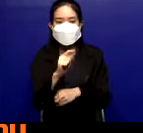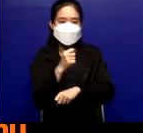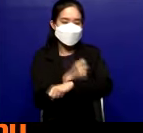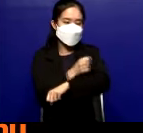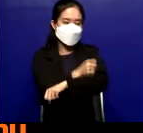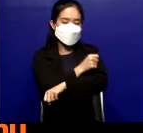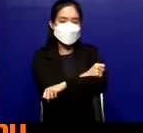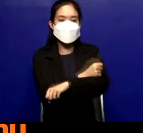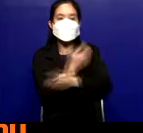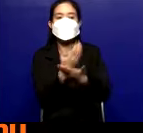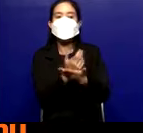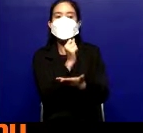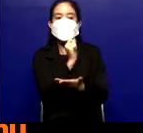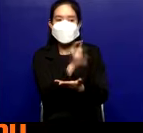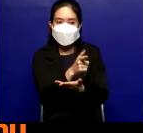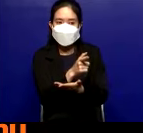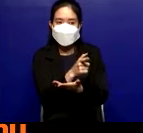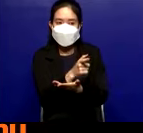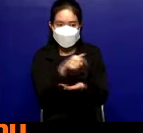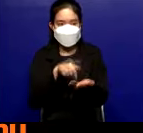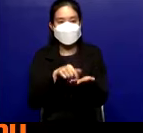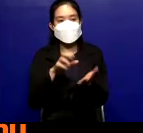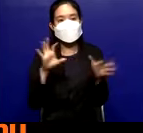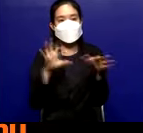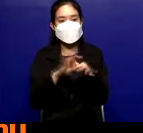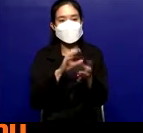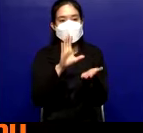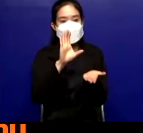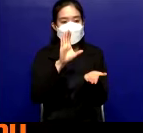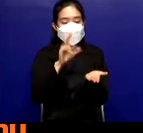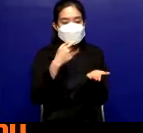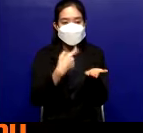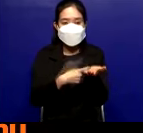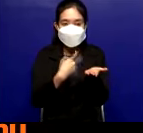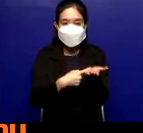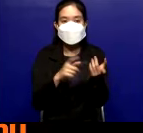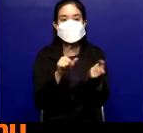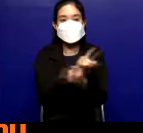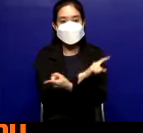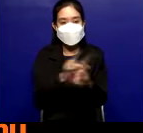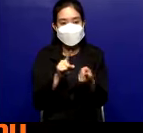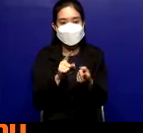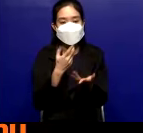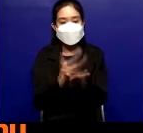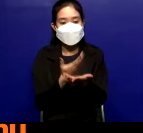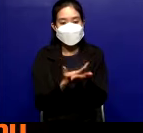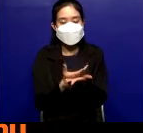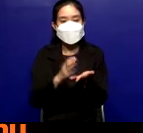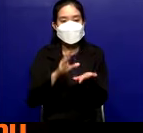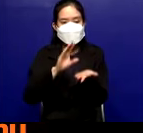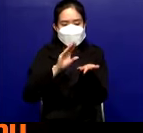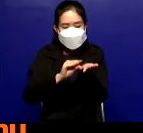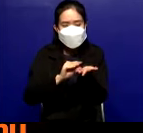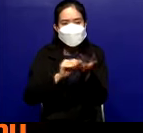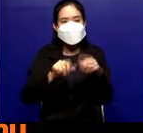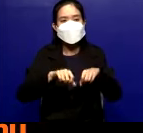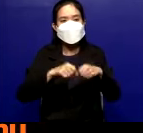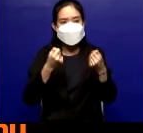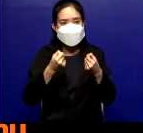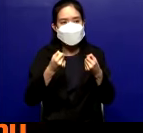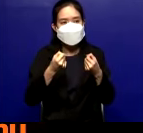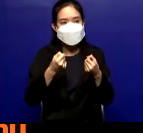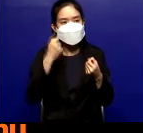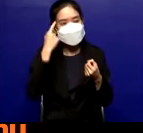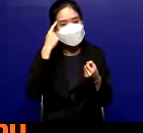พูดถึงกองทุนประกันสังคมที่ถูกปรับลดเงินสมทบถึง 19,500 ล้านบาทคงเหลือแค่เ